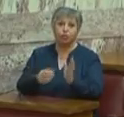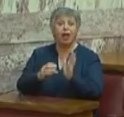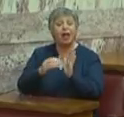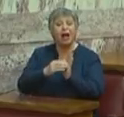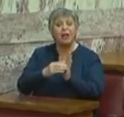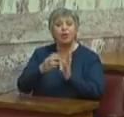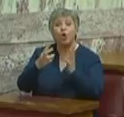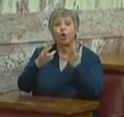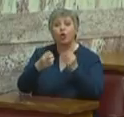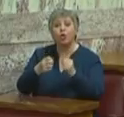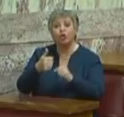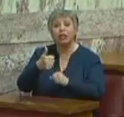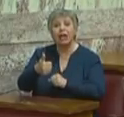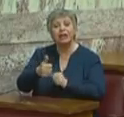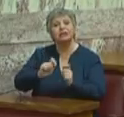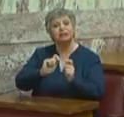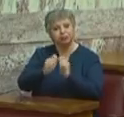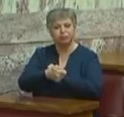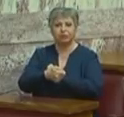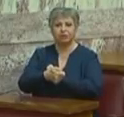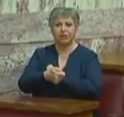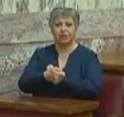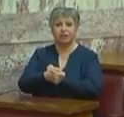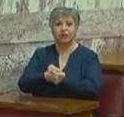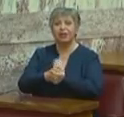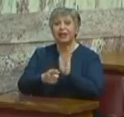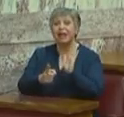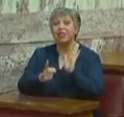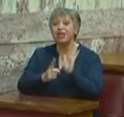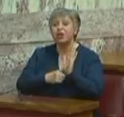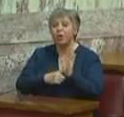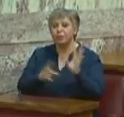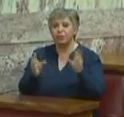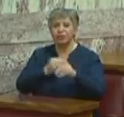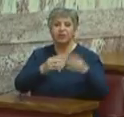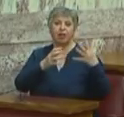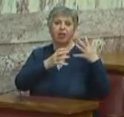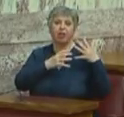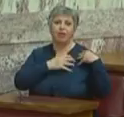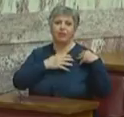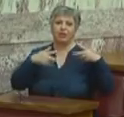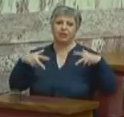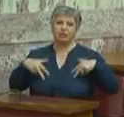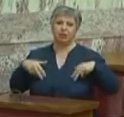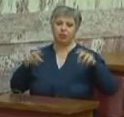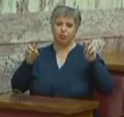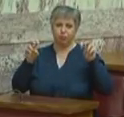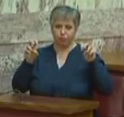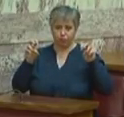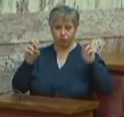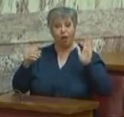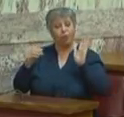συντάγματος και ο νόμος περί ευθύνης υπουργών, ο οποίος εδράζεται στο άρθρο